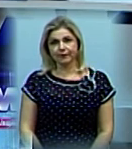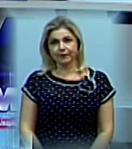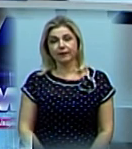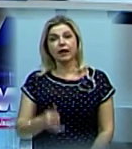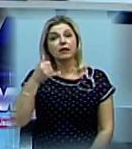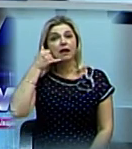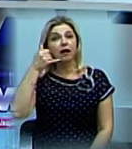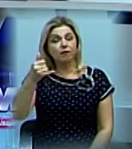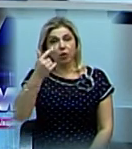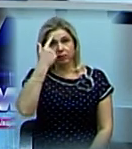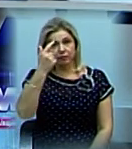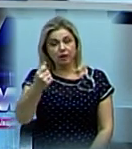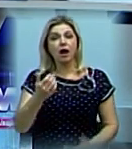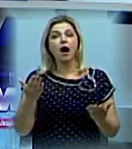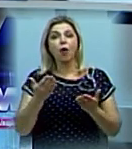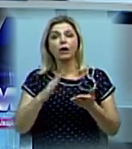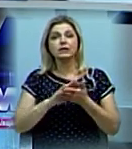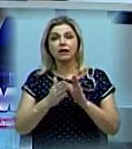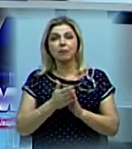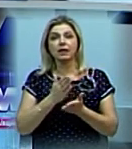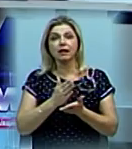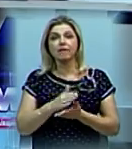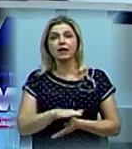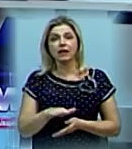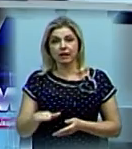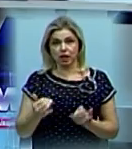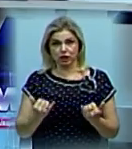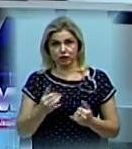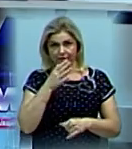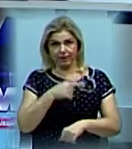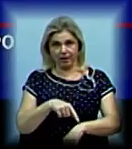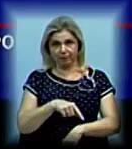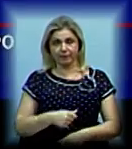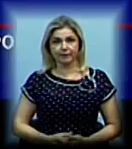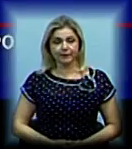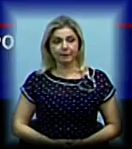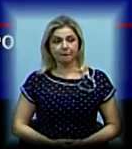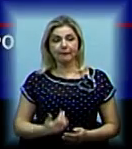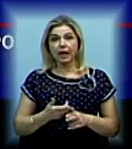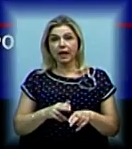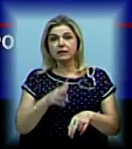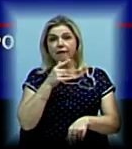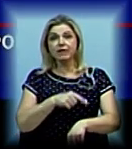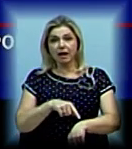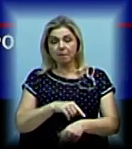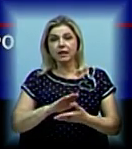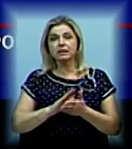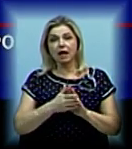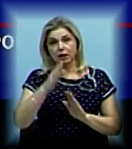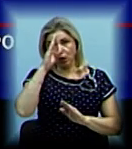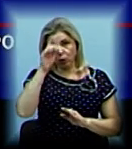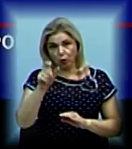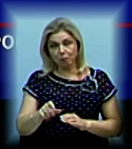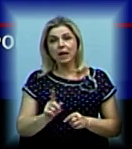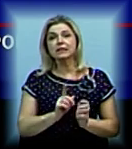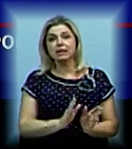Телефоном нам повідомили, у якому стані перебувають діти на цю годину. На цей час стан хлопчика